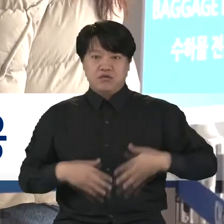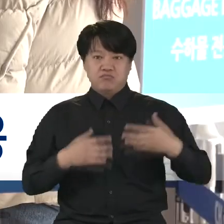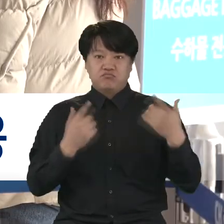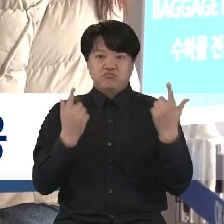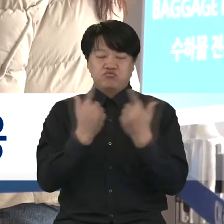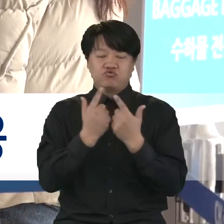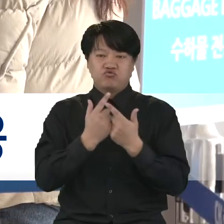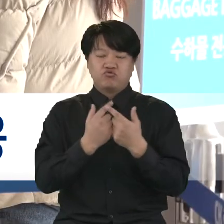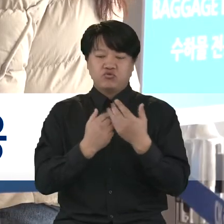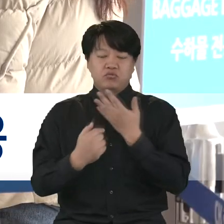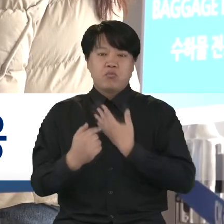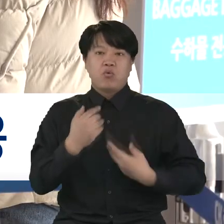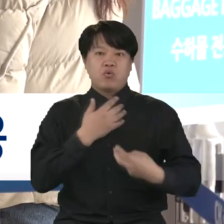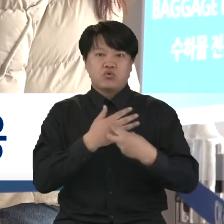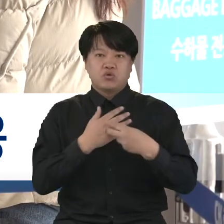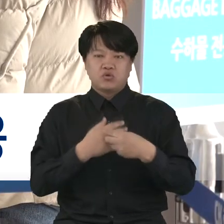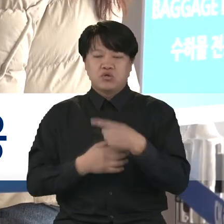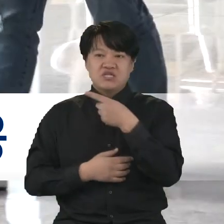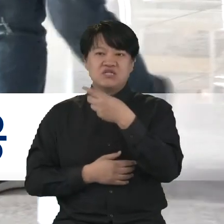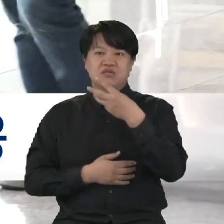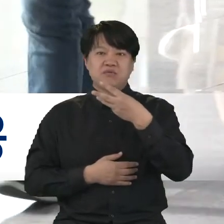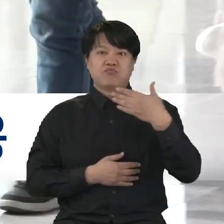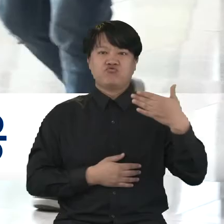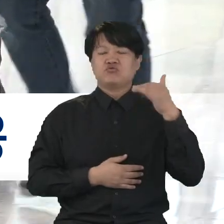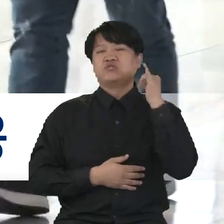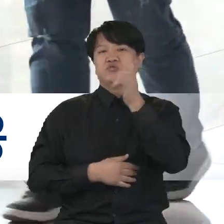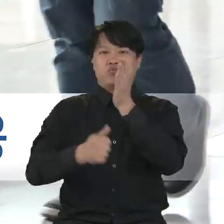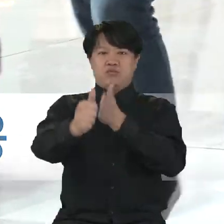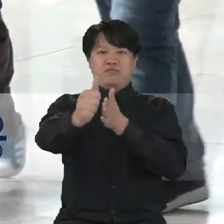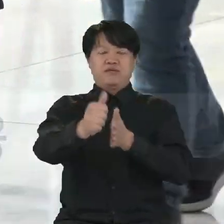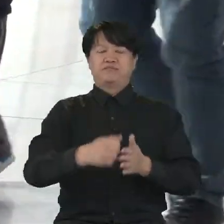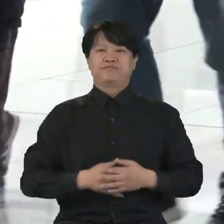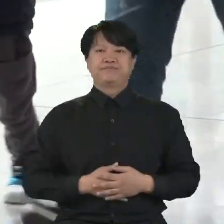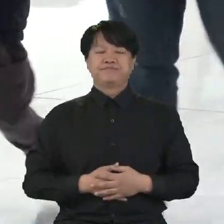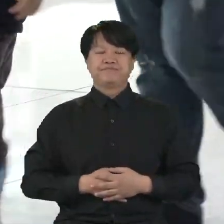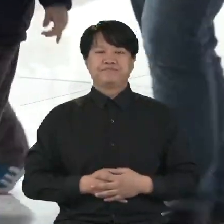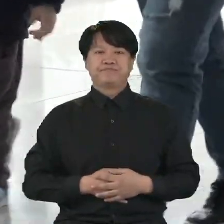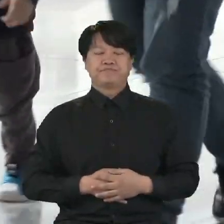보건소 나 질병관리본부 콜센터 133 고로 신고하시기 바랍니다